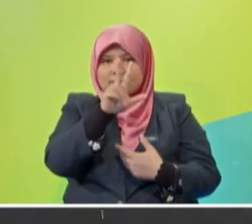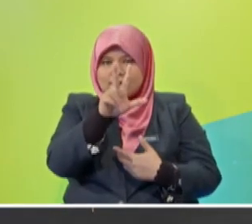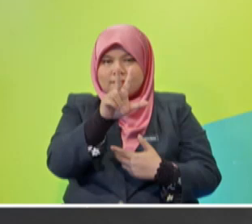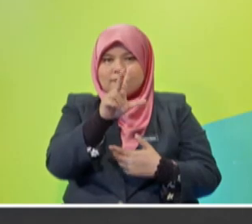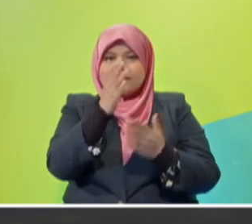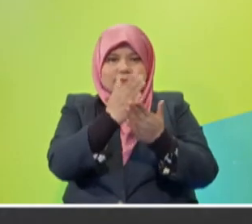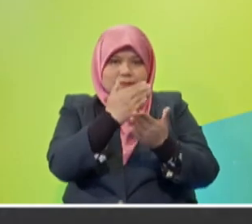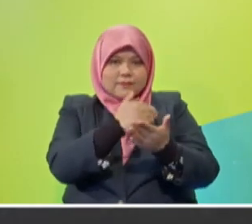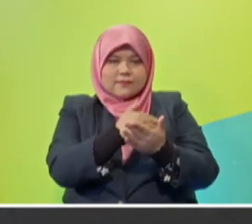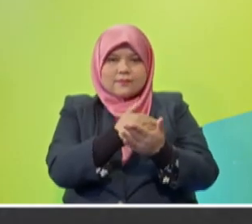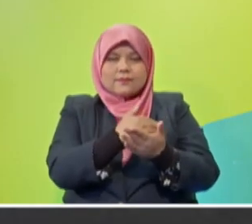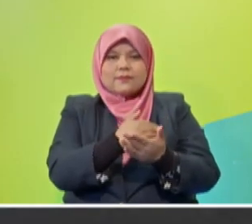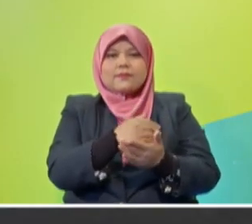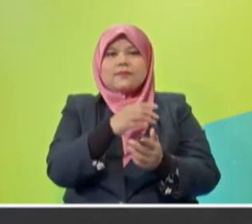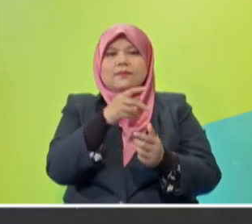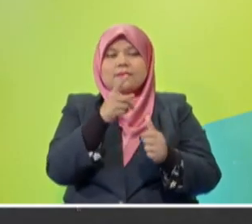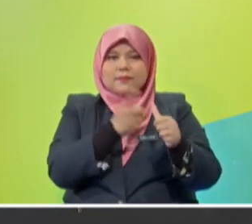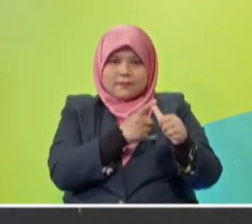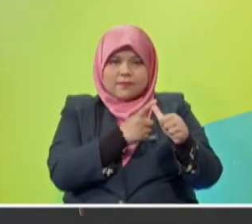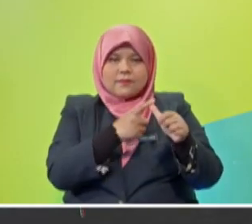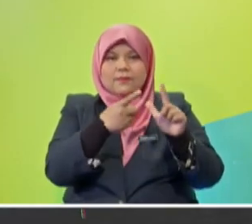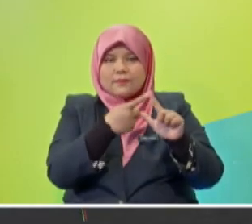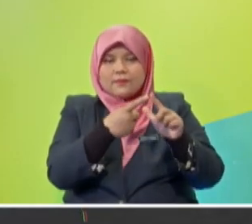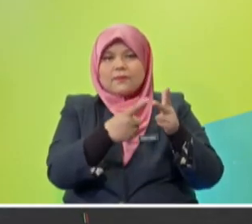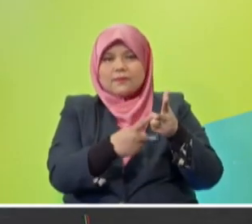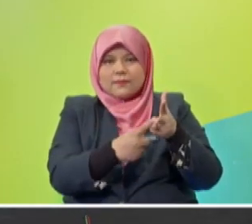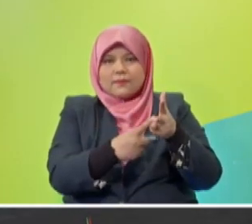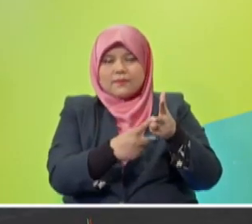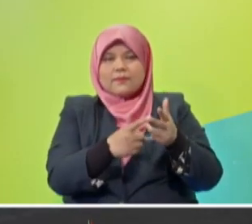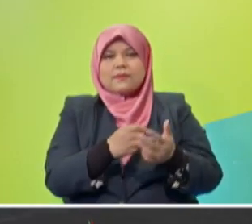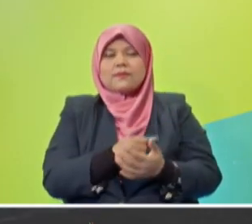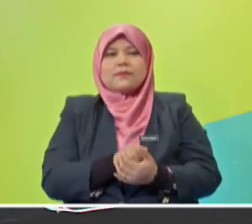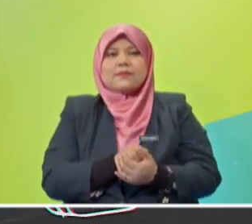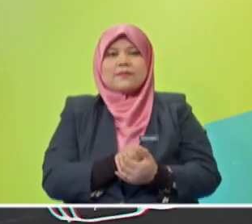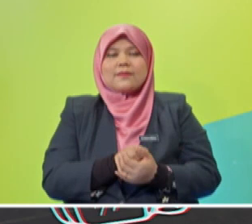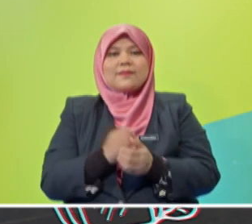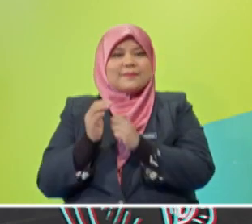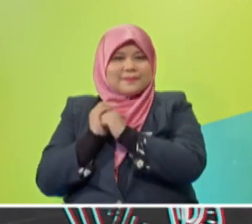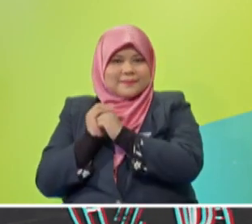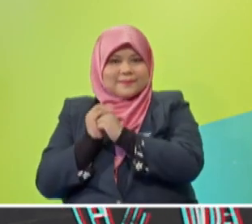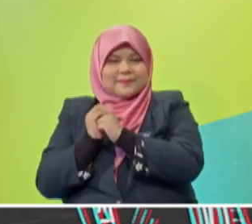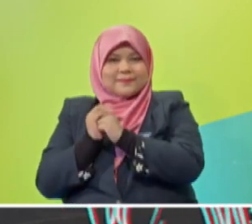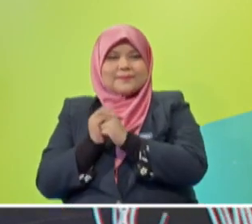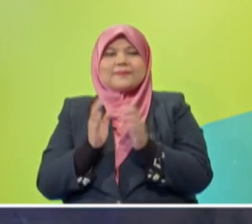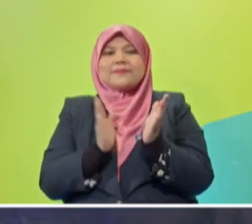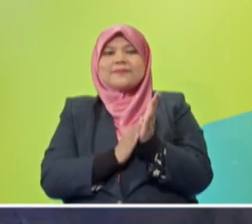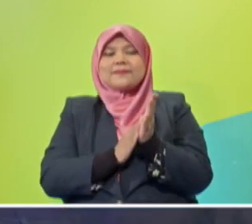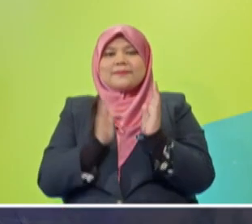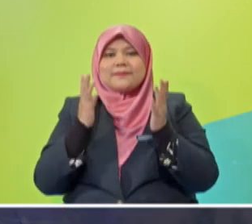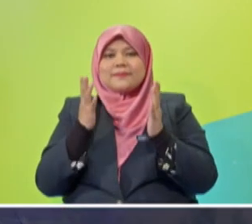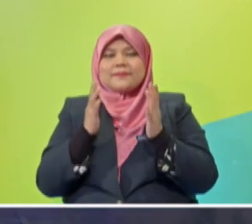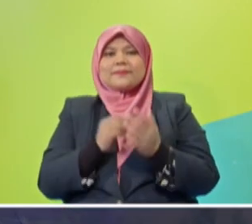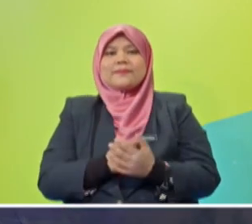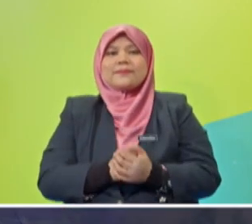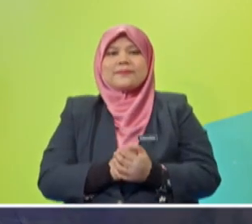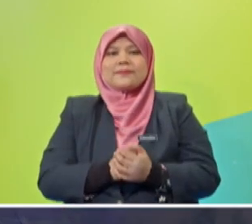pada hari ini adalah sektor prima, sektor sekunder dan sektor tertier. Okey, tahniah Budris. Tepat sekali, tepat sekali jawapan tu.